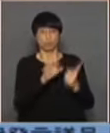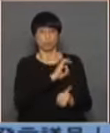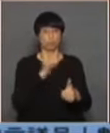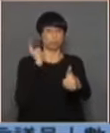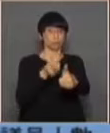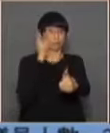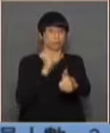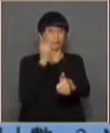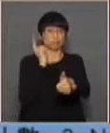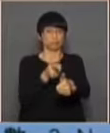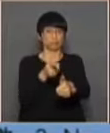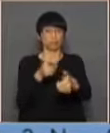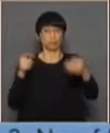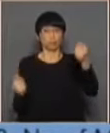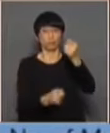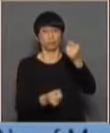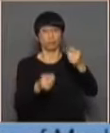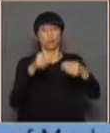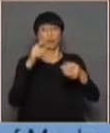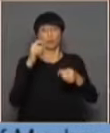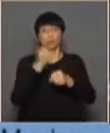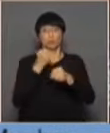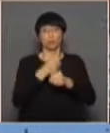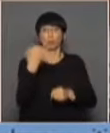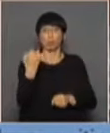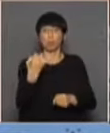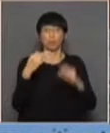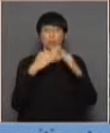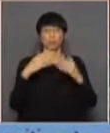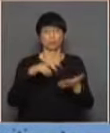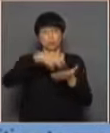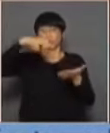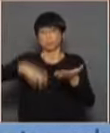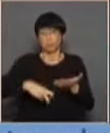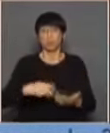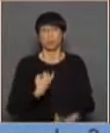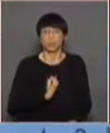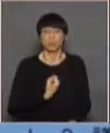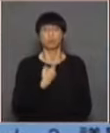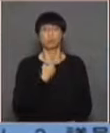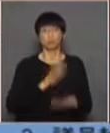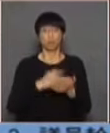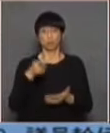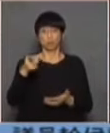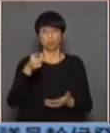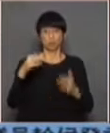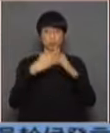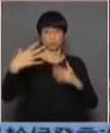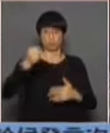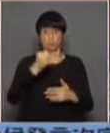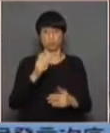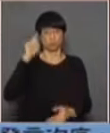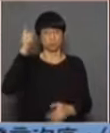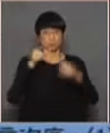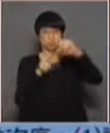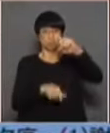文换忽职守，本来就应该引咎下台，但是这位处长出年9月